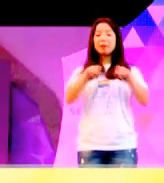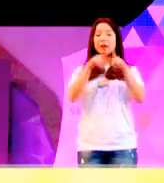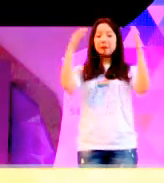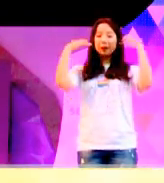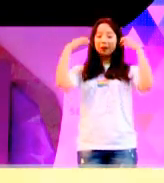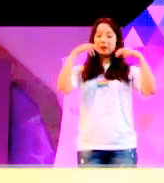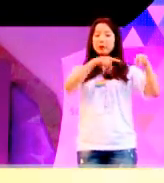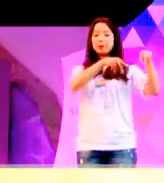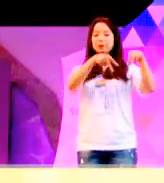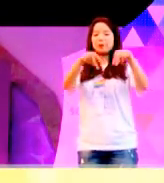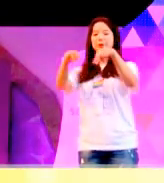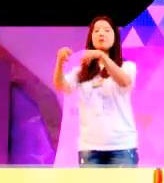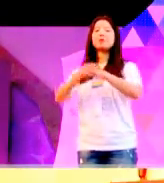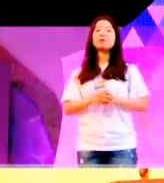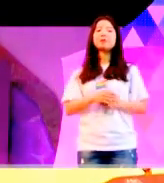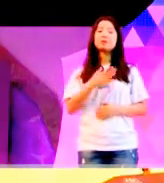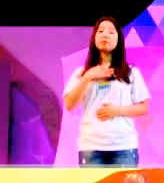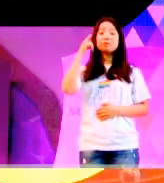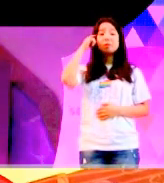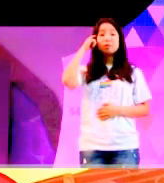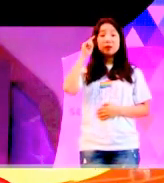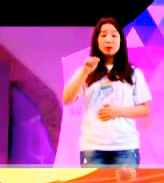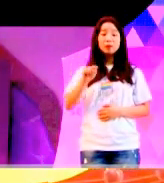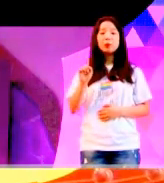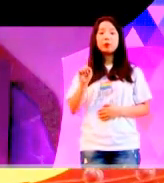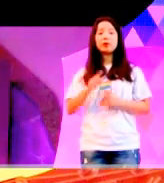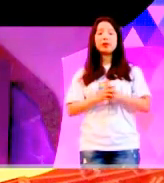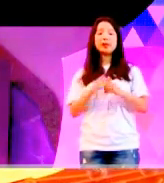제가 생각하기에 저는 사랑을 되게